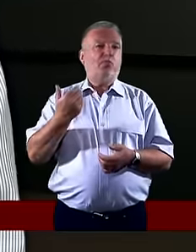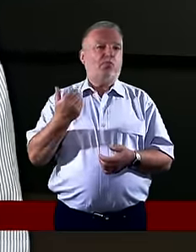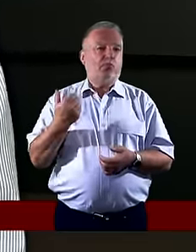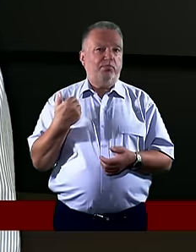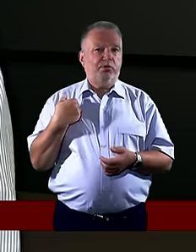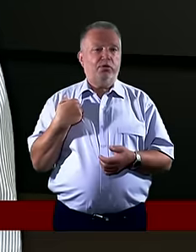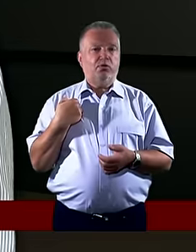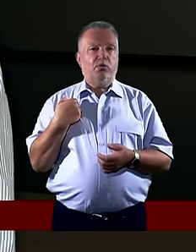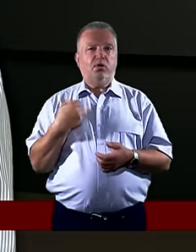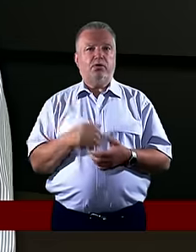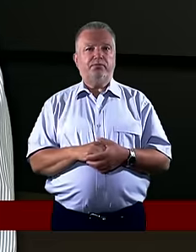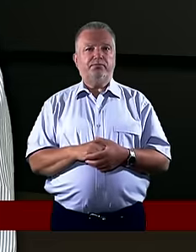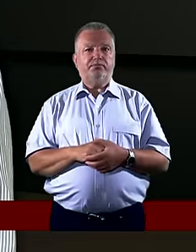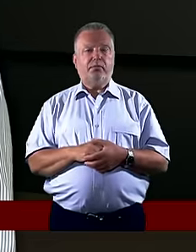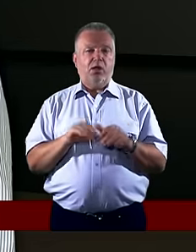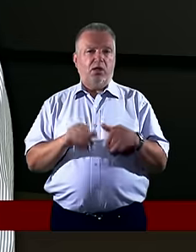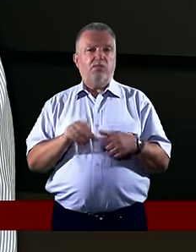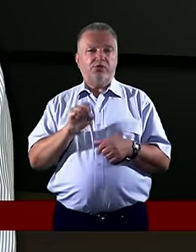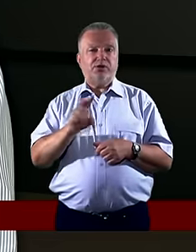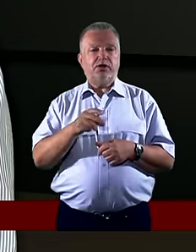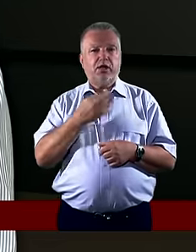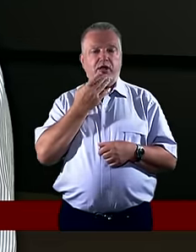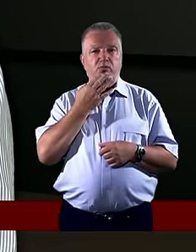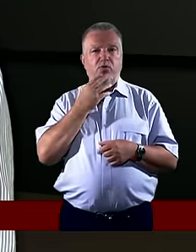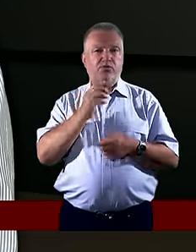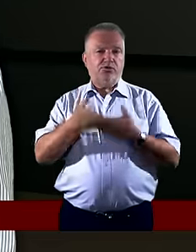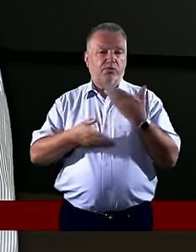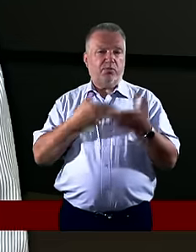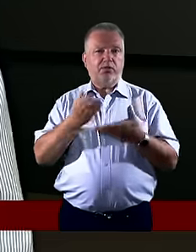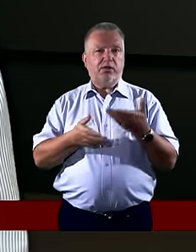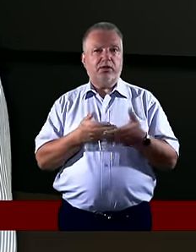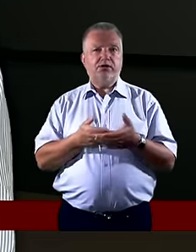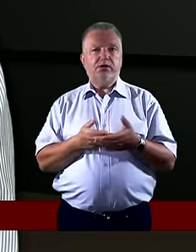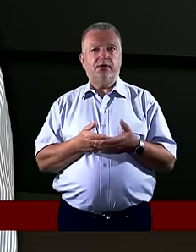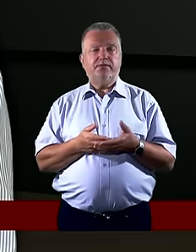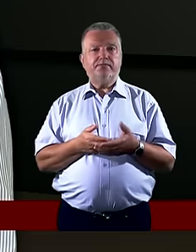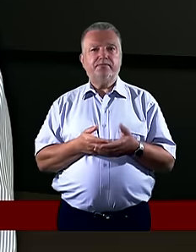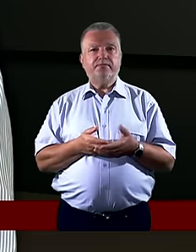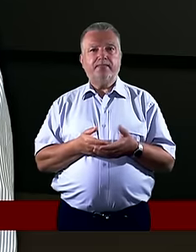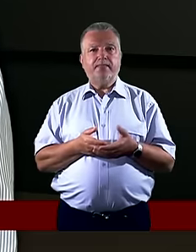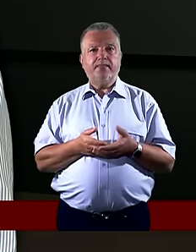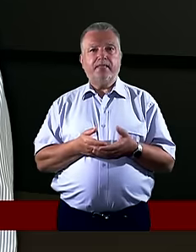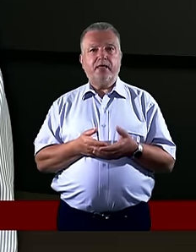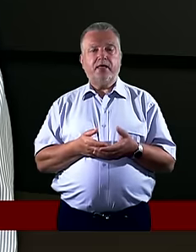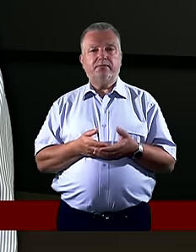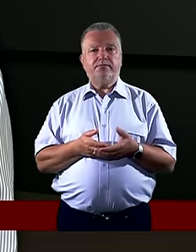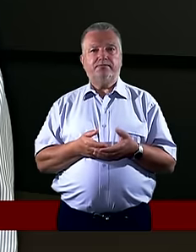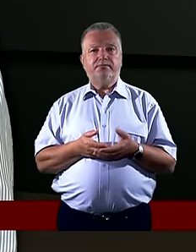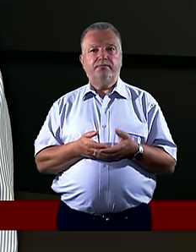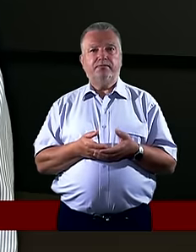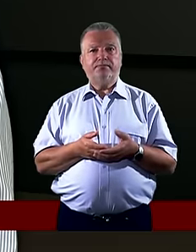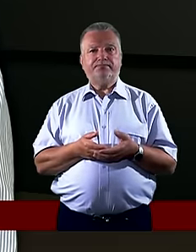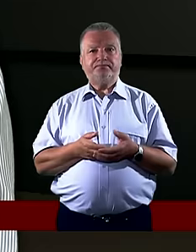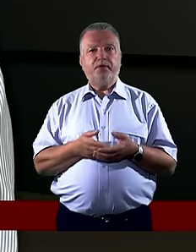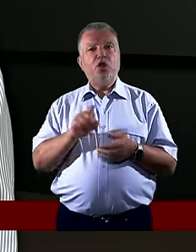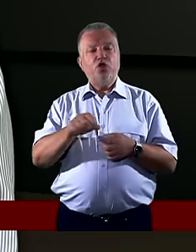przeżyliśmy i no, można stworzyć nawet, wiecie, pewien taki trend i modę na to, że się opowiada, co tak naprawdę się wydarzyło w moim życiu, bo to jest